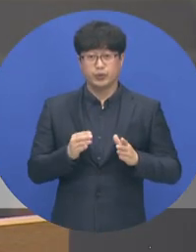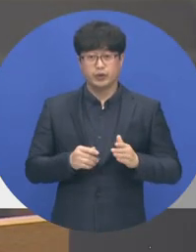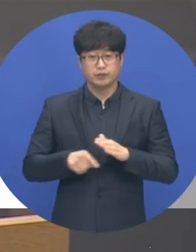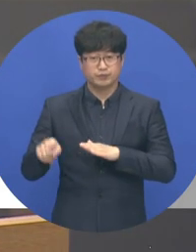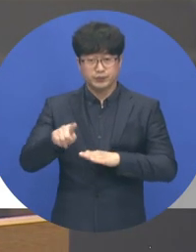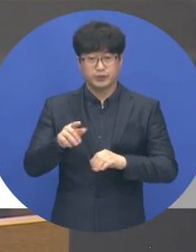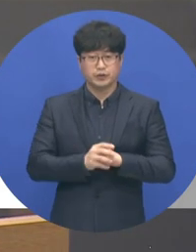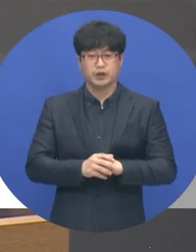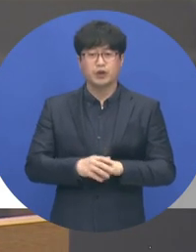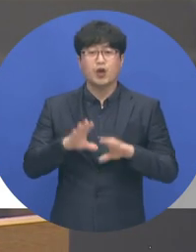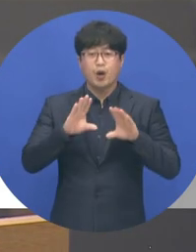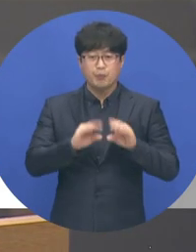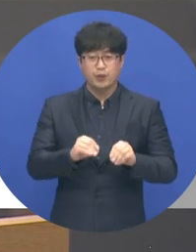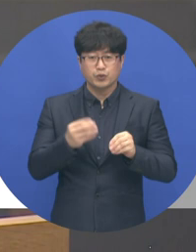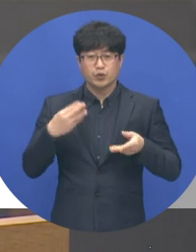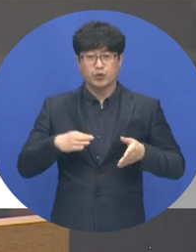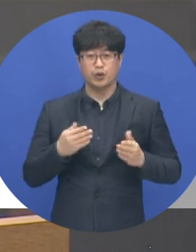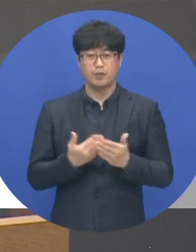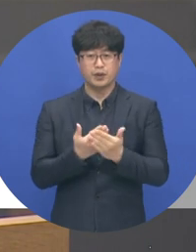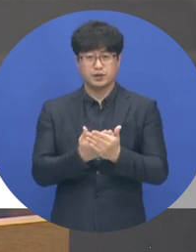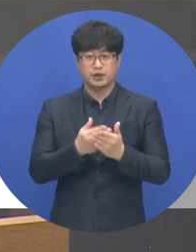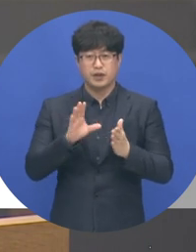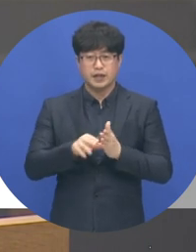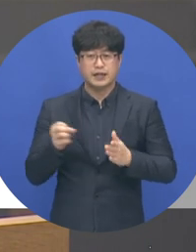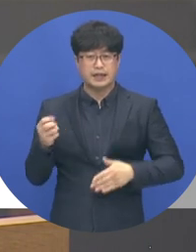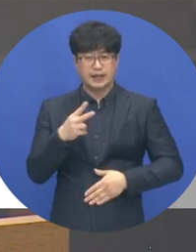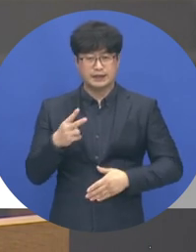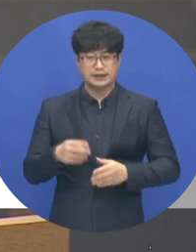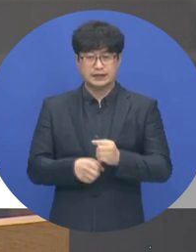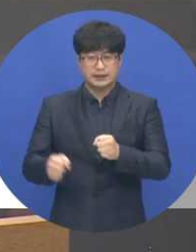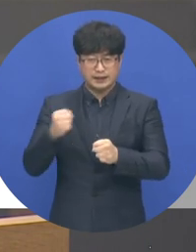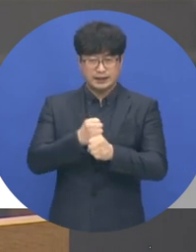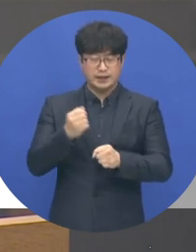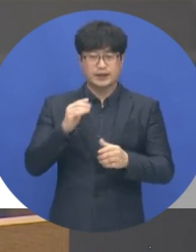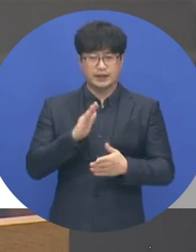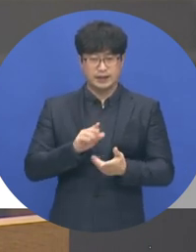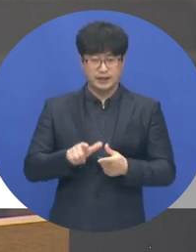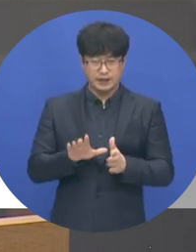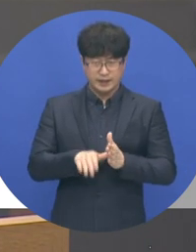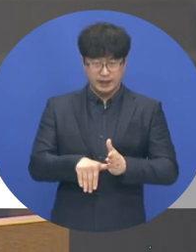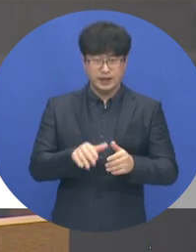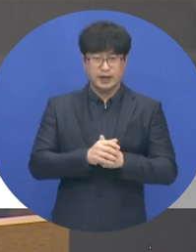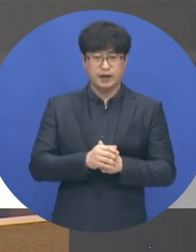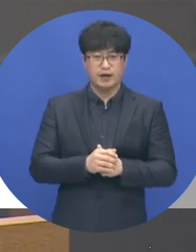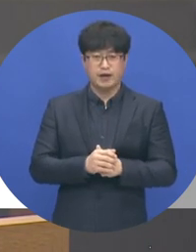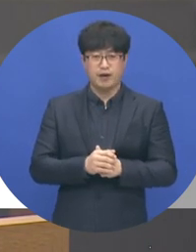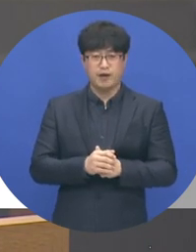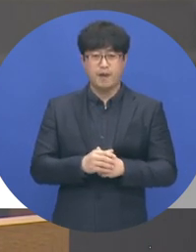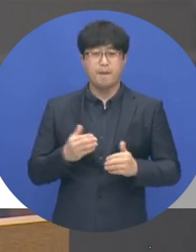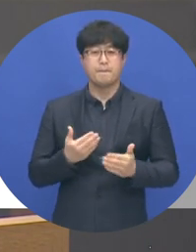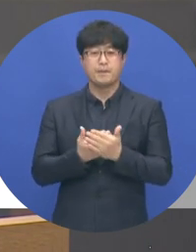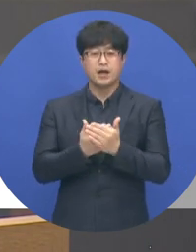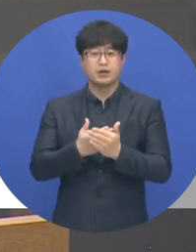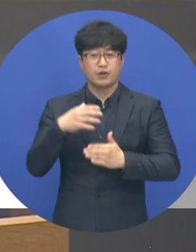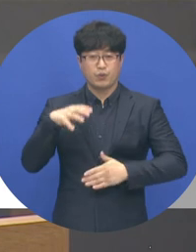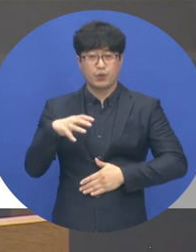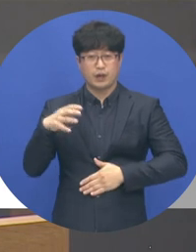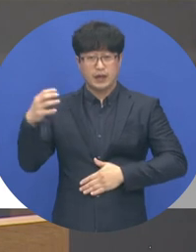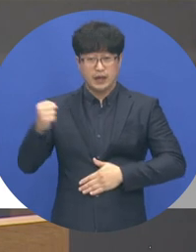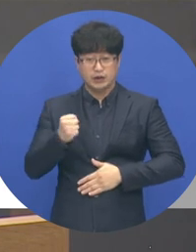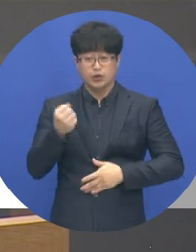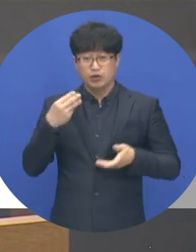그간 멈추었던 경기도의 성장 시계를 다시 제대로 돌릴 때입니다 무궁무진한 발전의 터전을